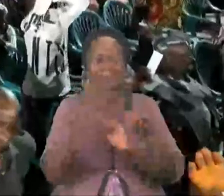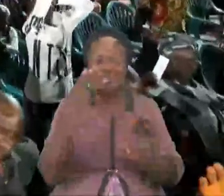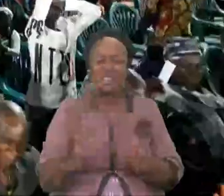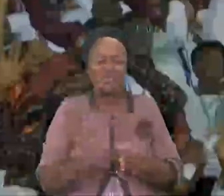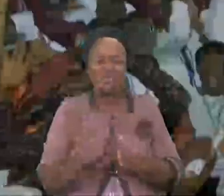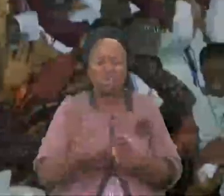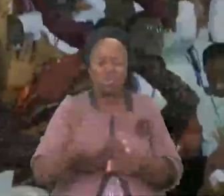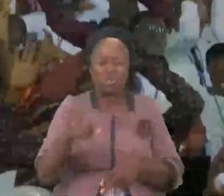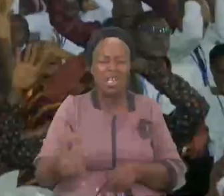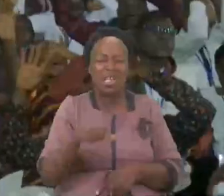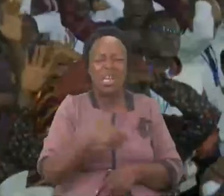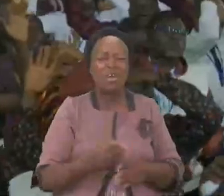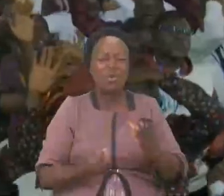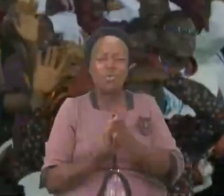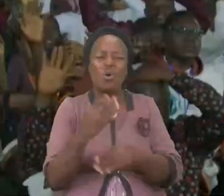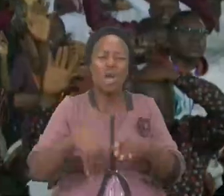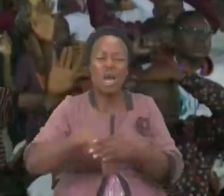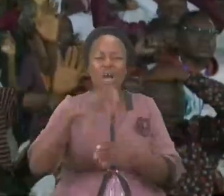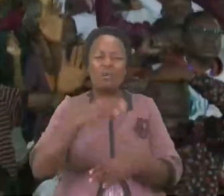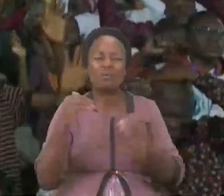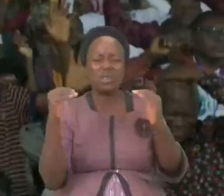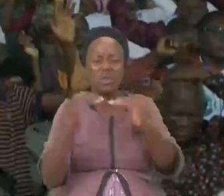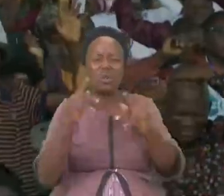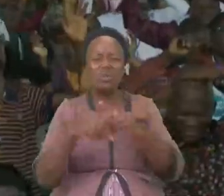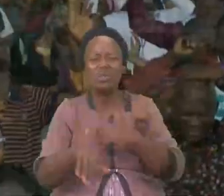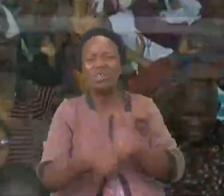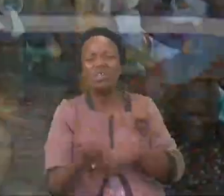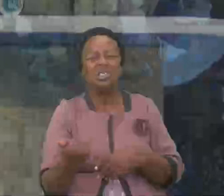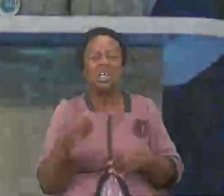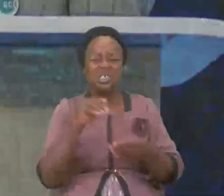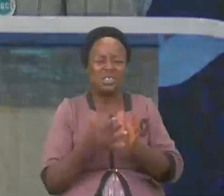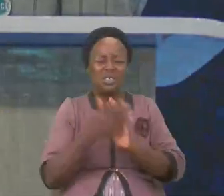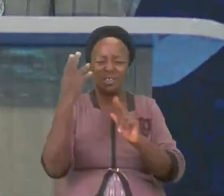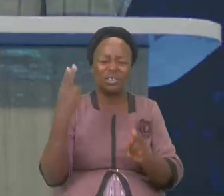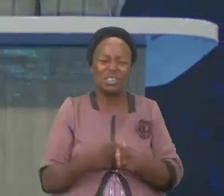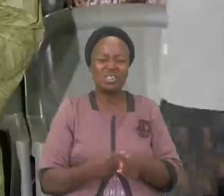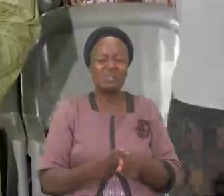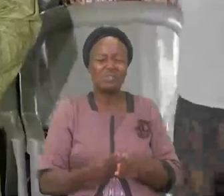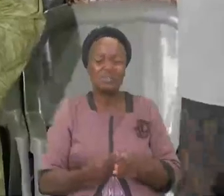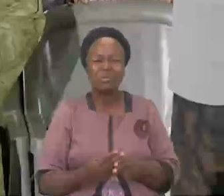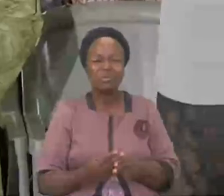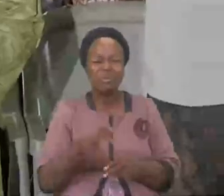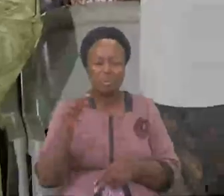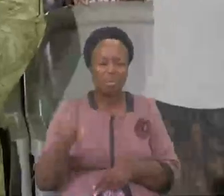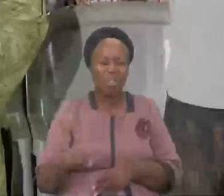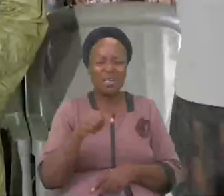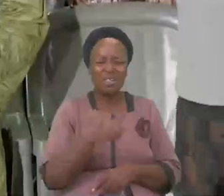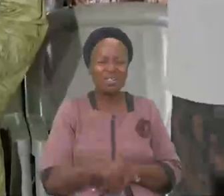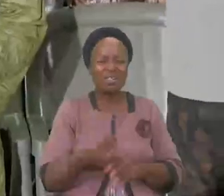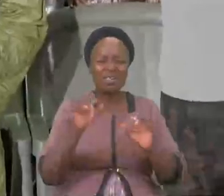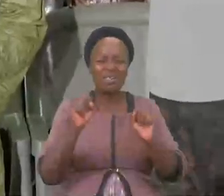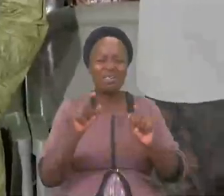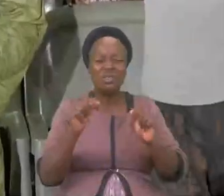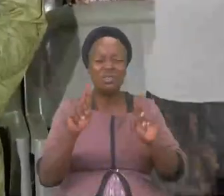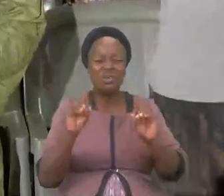Jésus. Pied plus court, pousse maintenant pour être égal à l'autre au nom de Jésus. Paralysé, avancé, tu